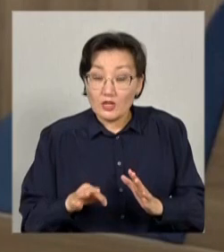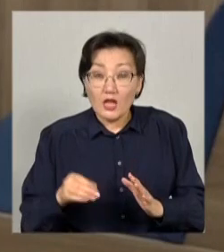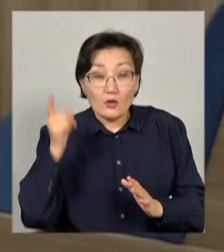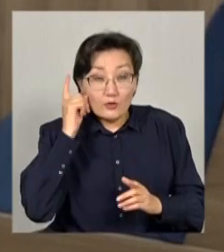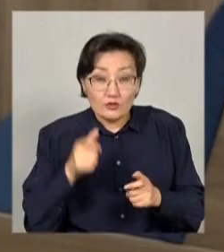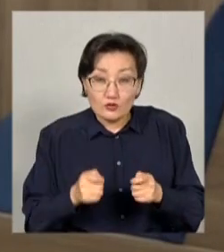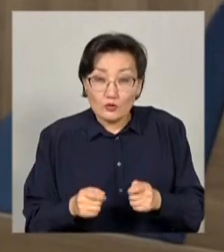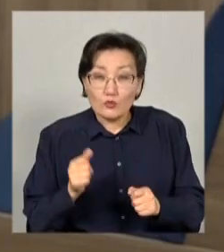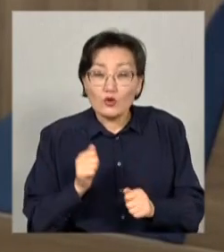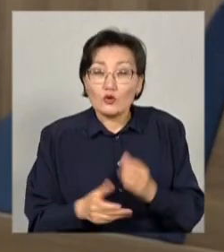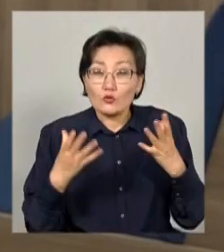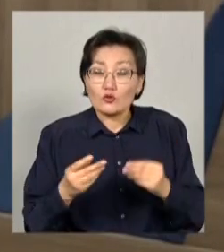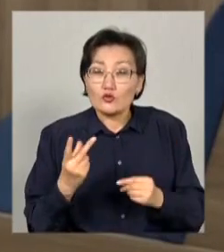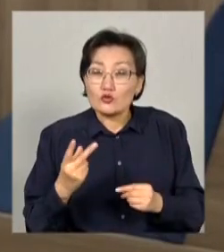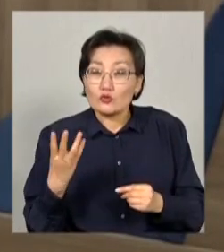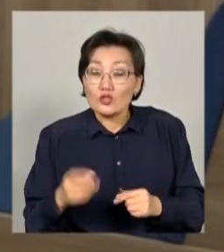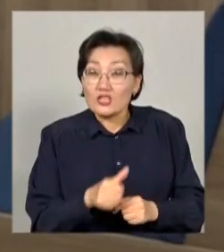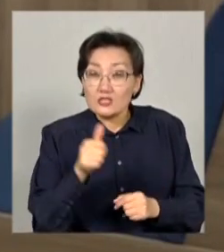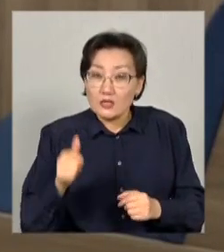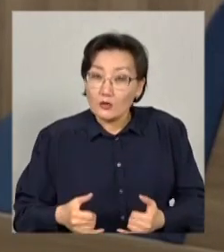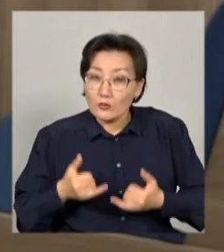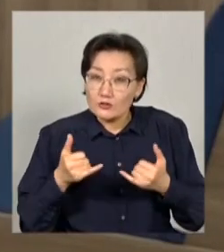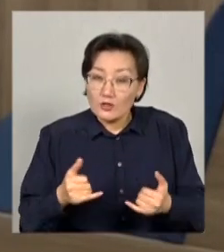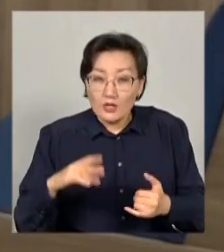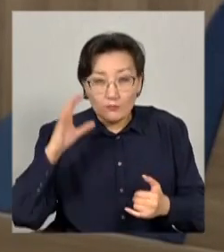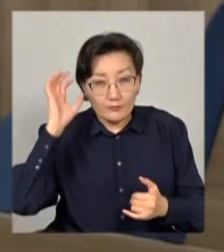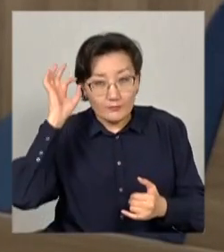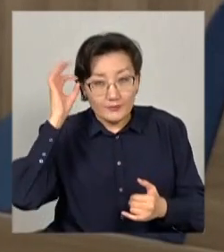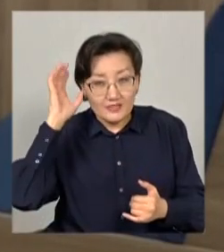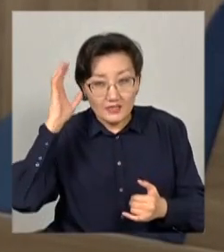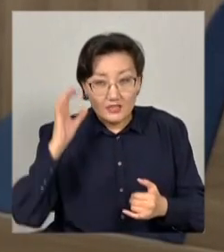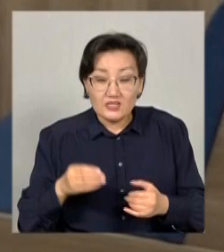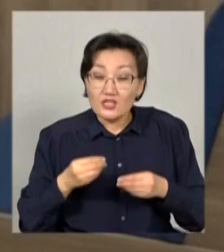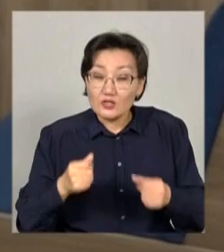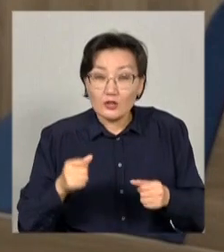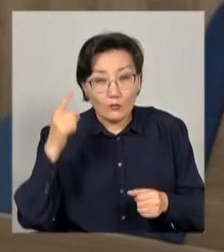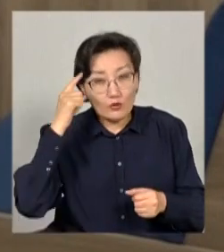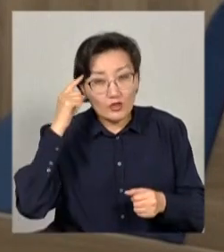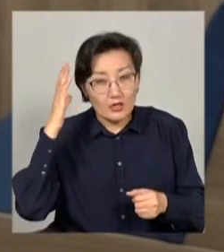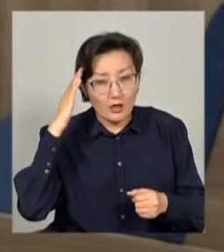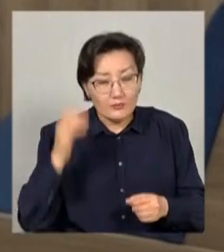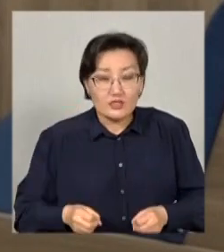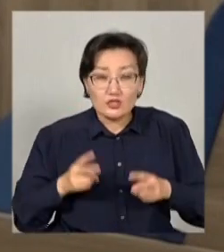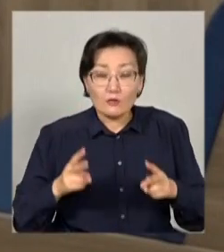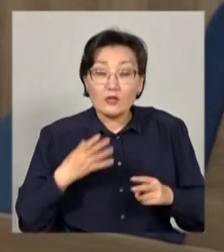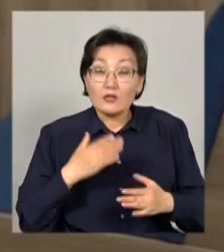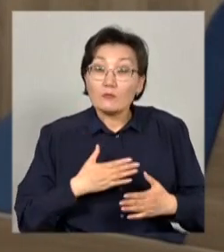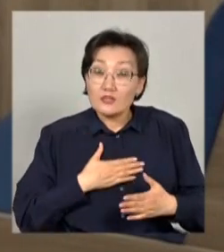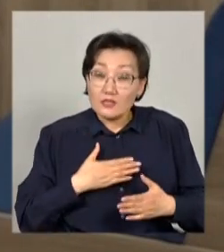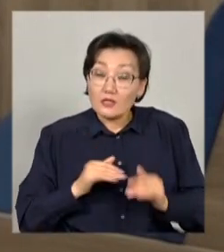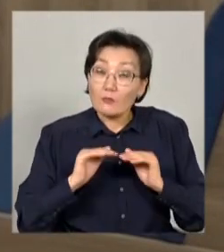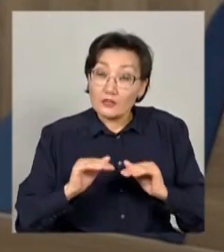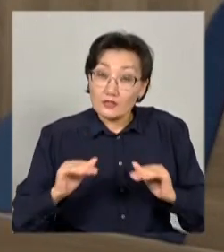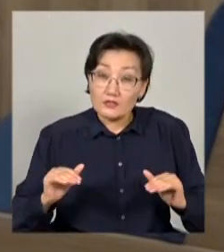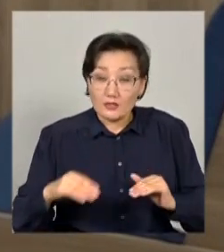смартфонға күніне 3-4 сағат арнайды. Мұның өзі олардың психикасына әсер етеді. Ойлау қабілетіне де зиян. Біз өз тарапымыздан